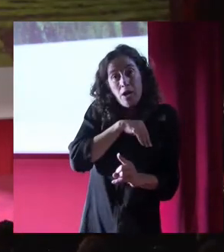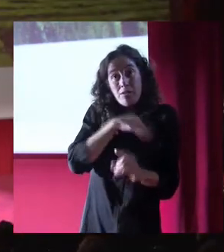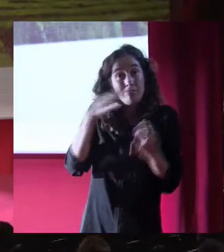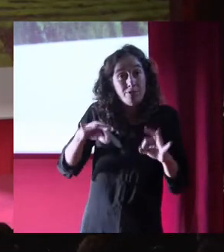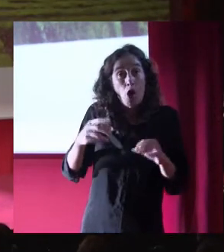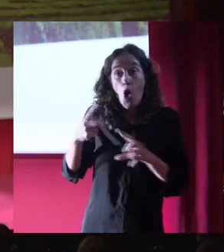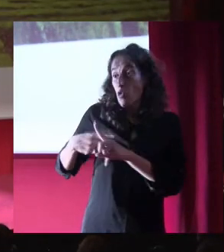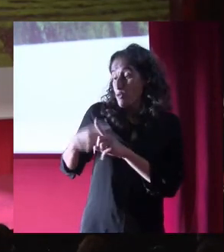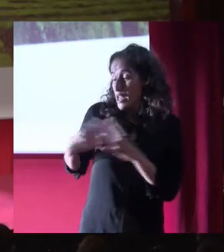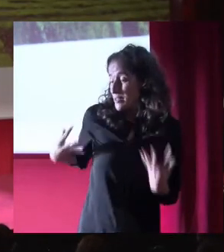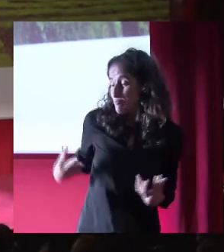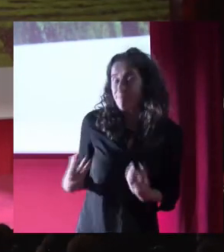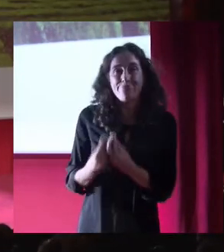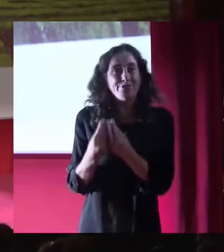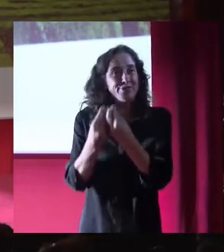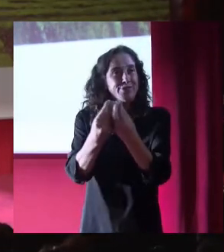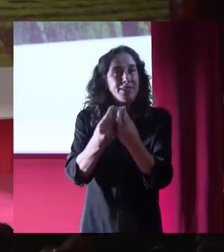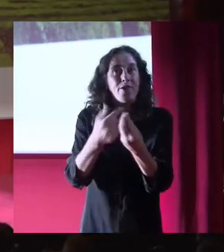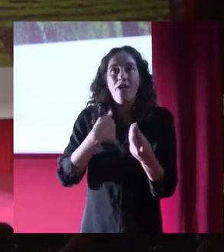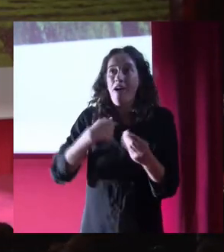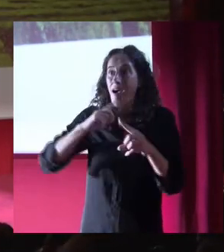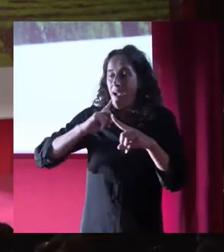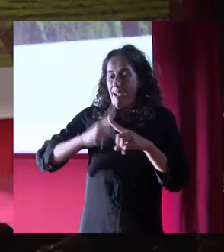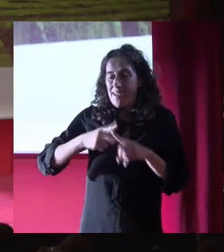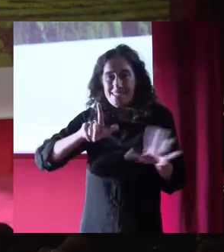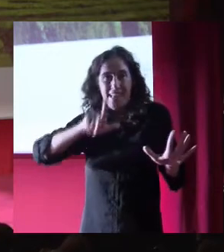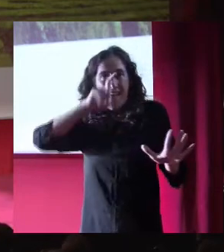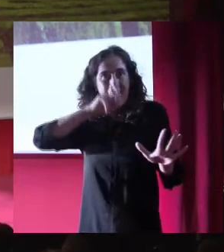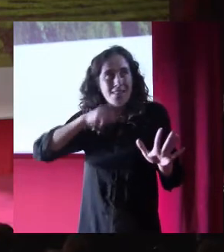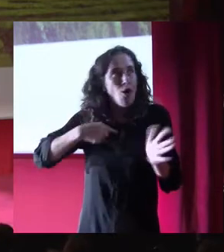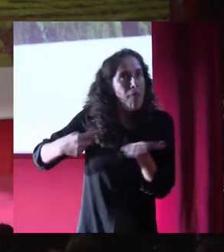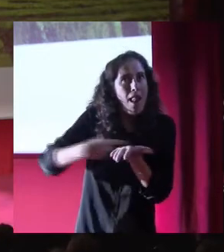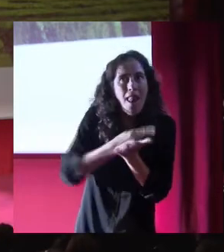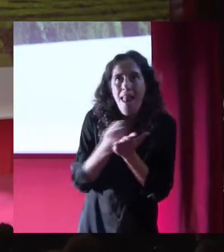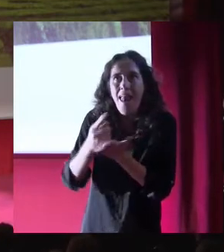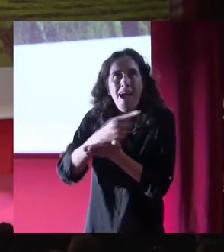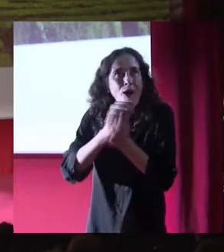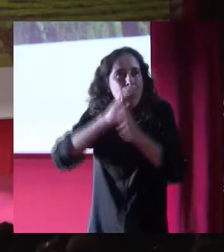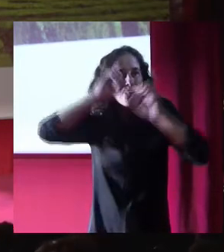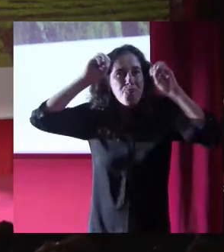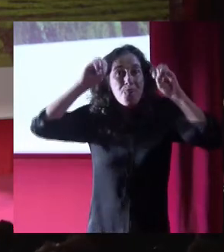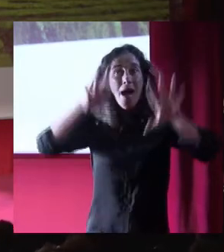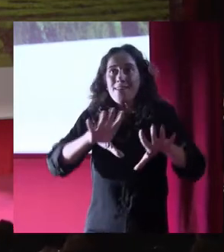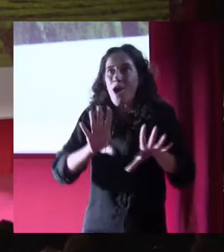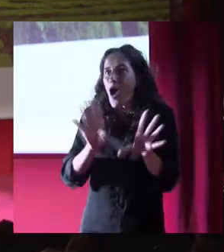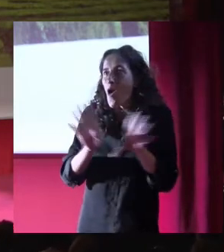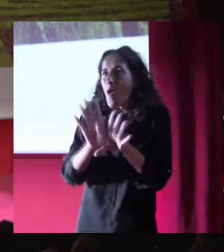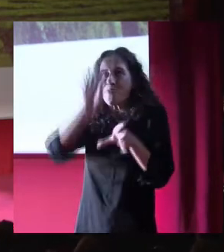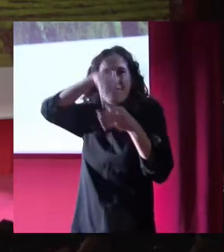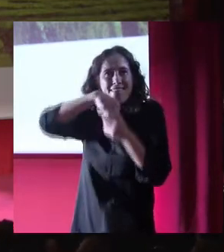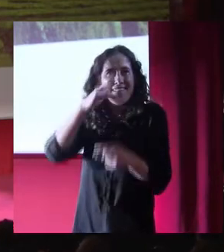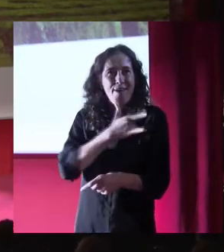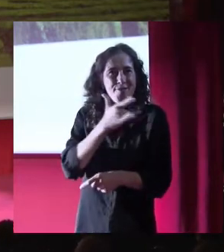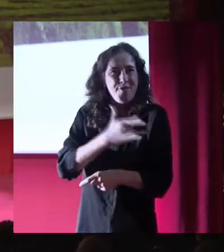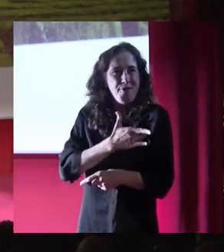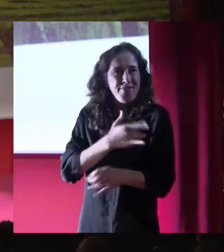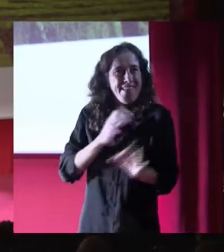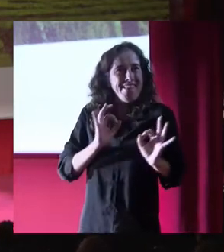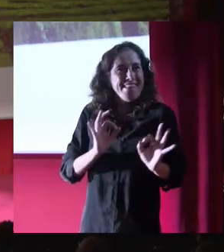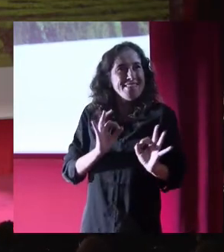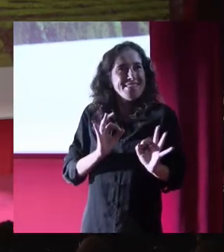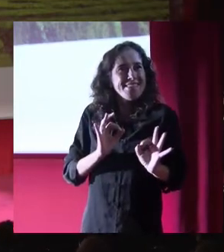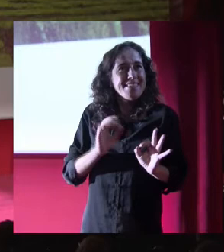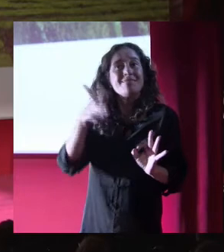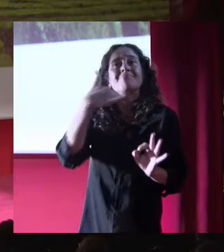jugar amb els meus cosins i per una nena de 7 anys el laberint era un indret màgic, era com estar dins d'un conte. Ja sabem